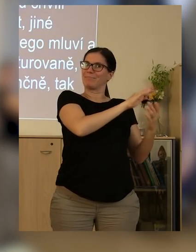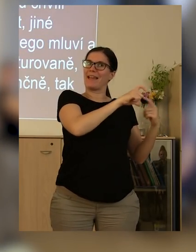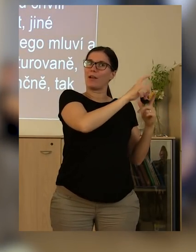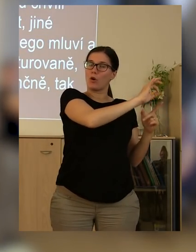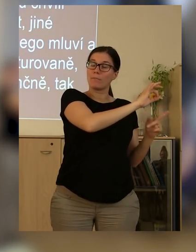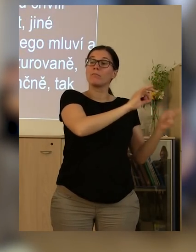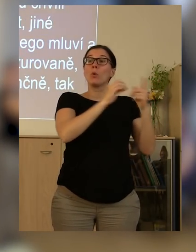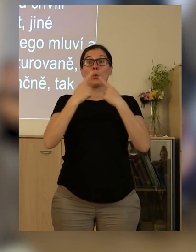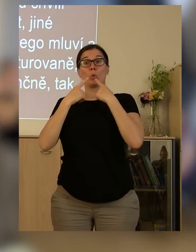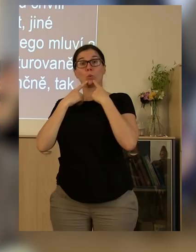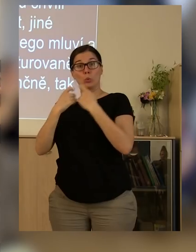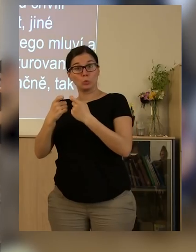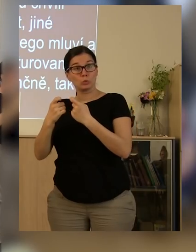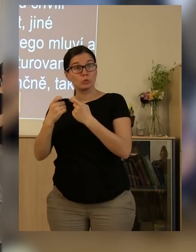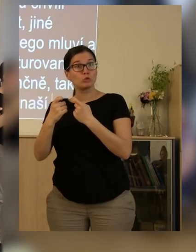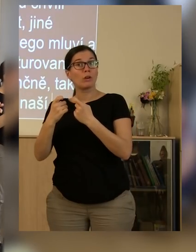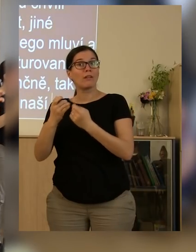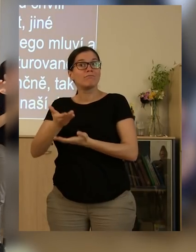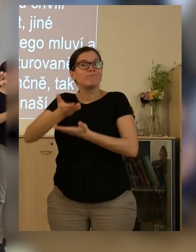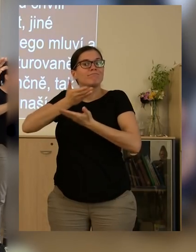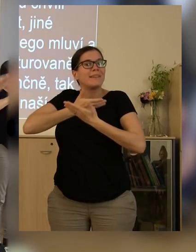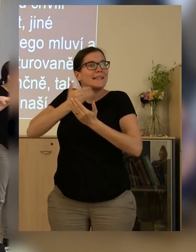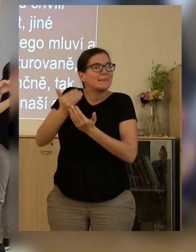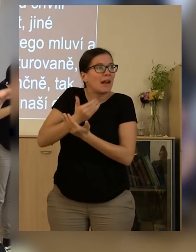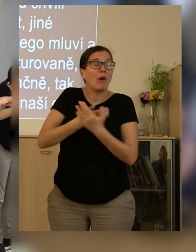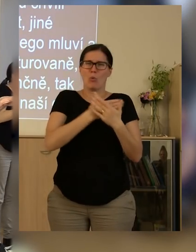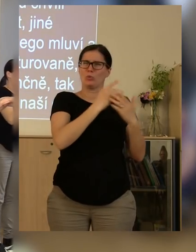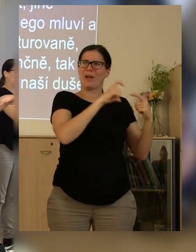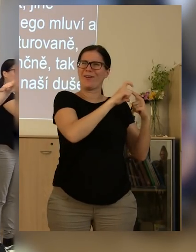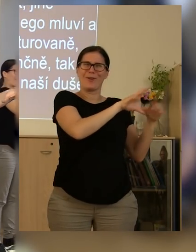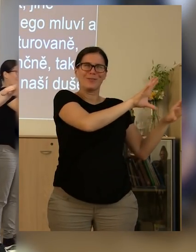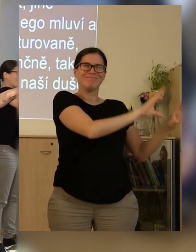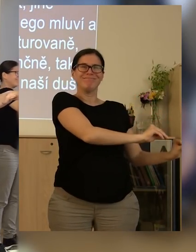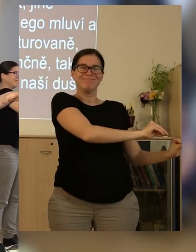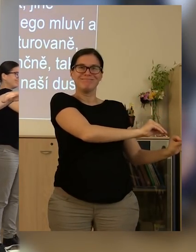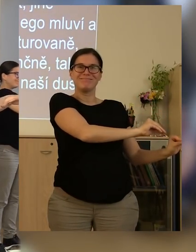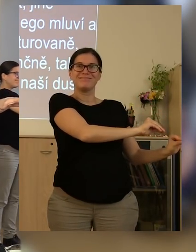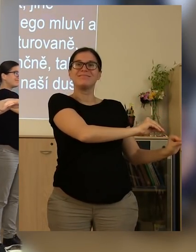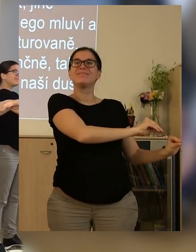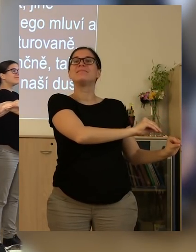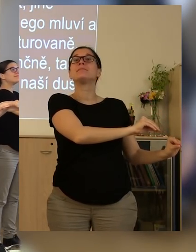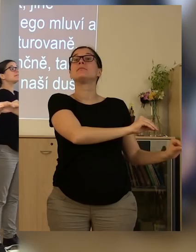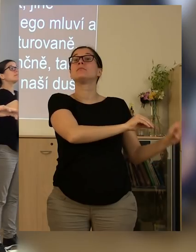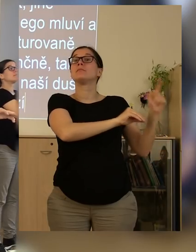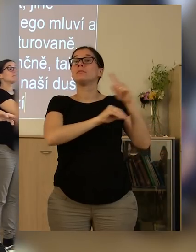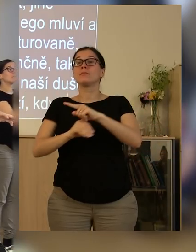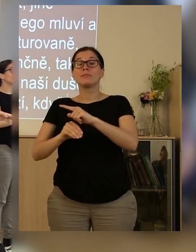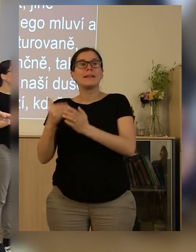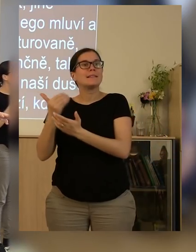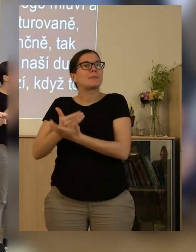Zpráva naší duše, zpráva toho, co přichází v momentě, kdy tohle to umlklo, v momentě, kdy to nemluví, je